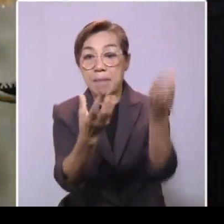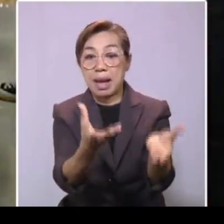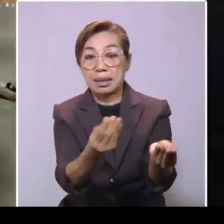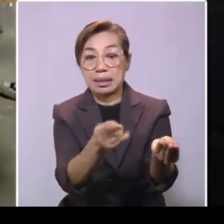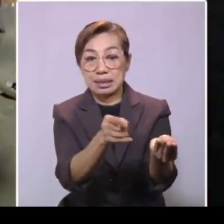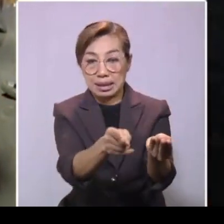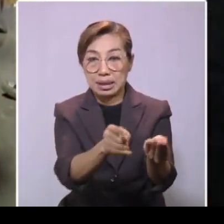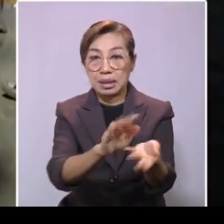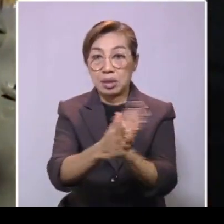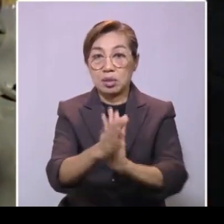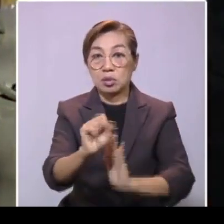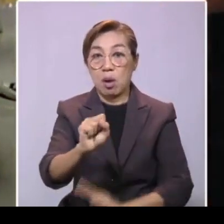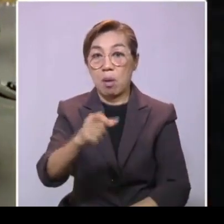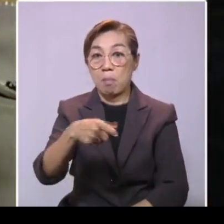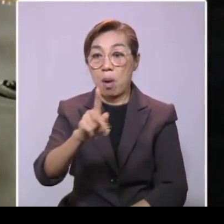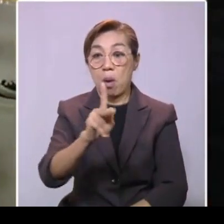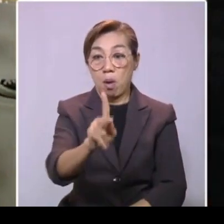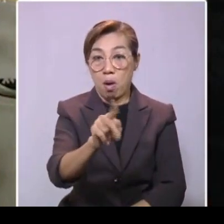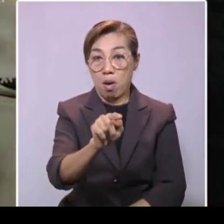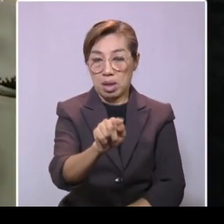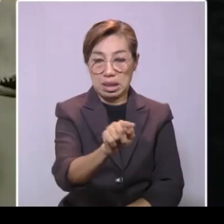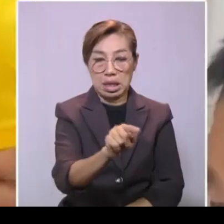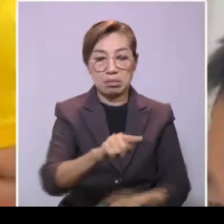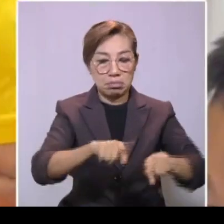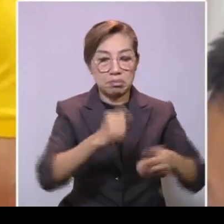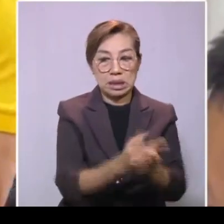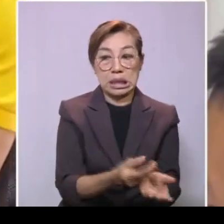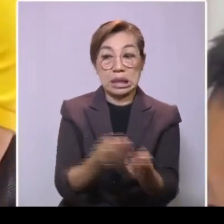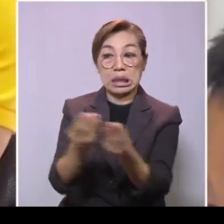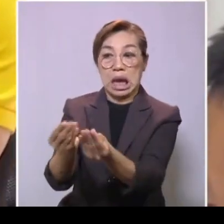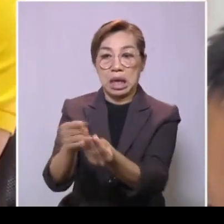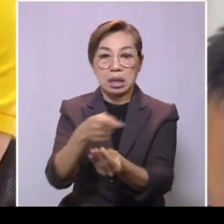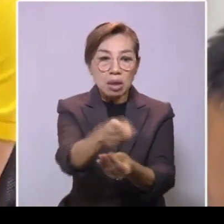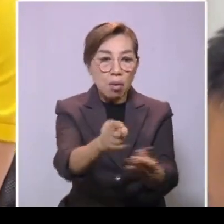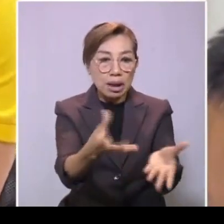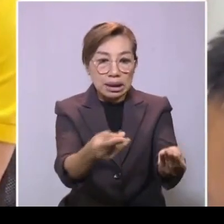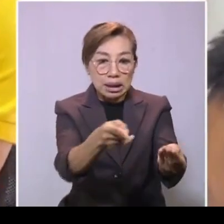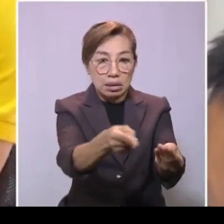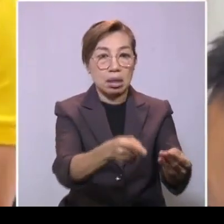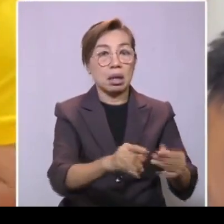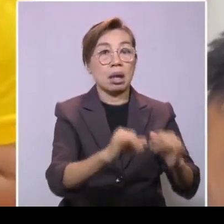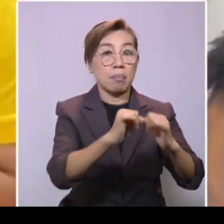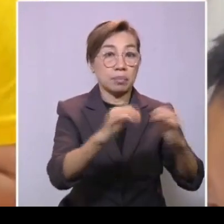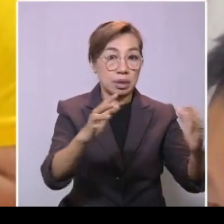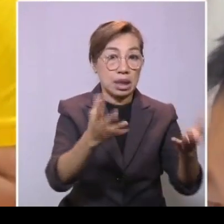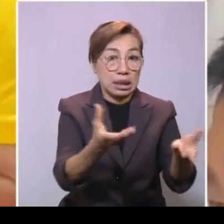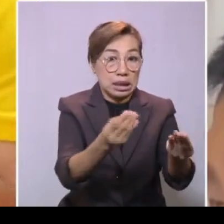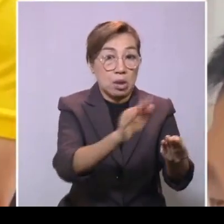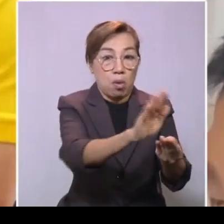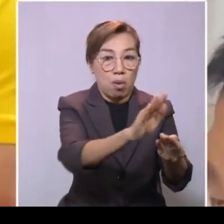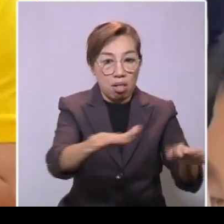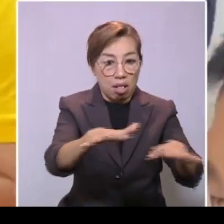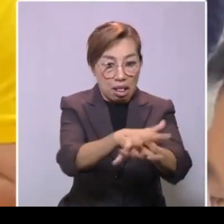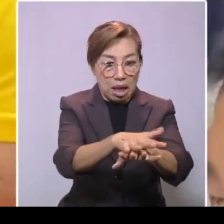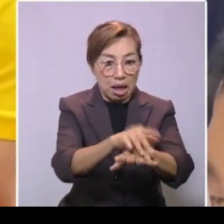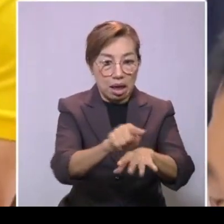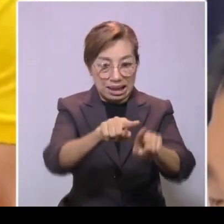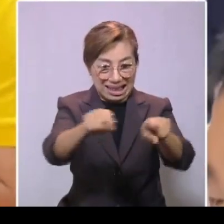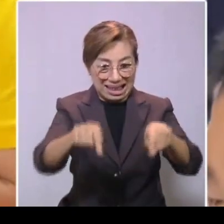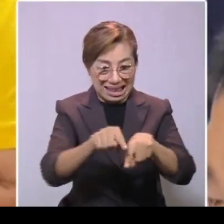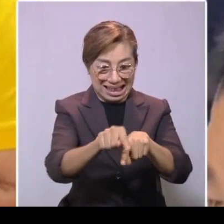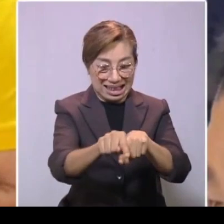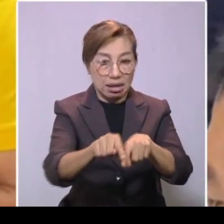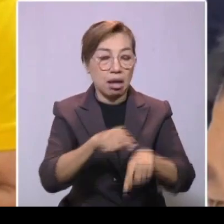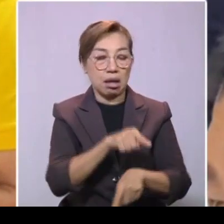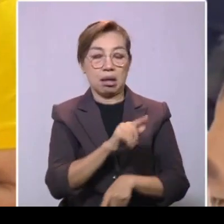เขตปฏิรูปที่ดินหรือว่าสปก4-01ในพื้นที่ทับซ้อนกับอุทยานแห่งชาติเขาใหญ่แล้วก็พบด้วยนะคะพี่พัฒ